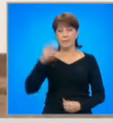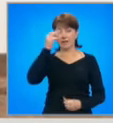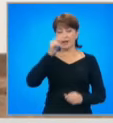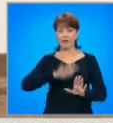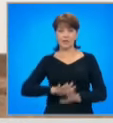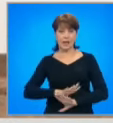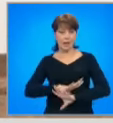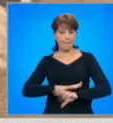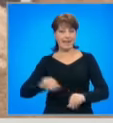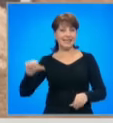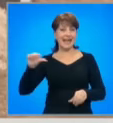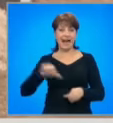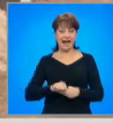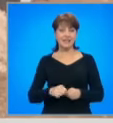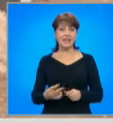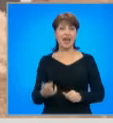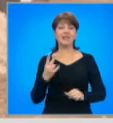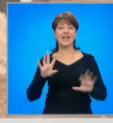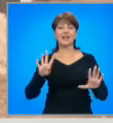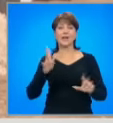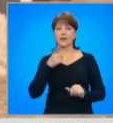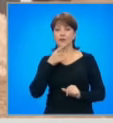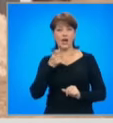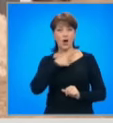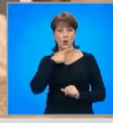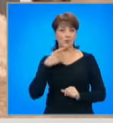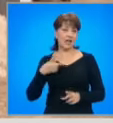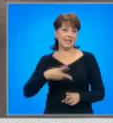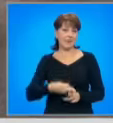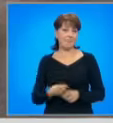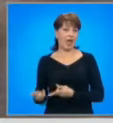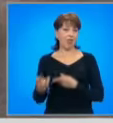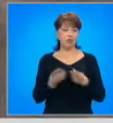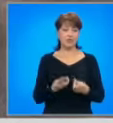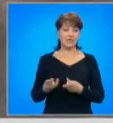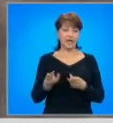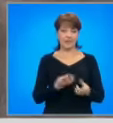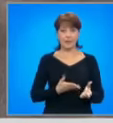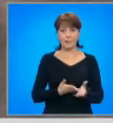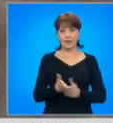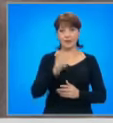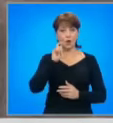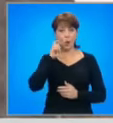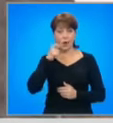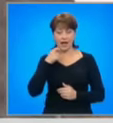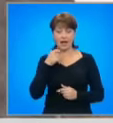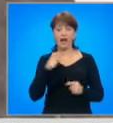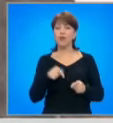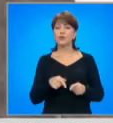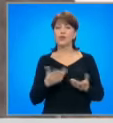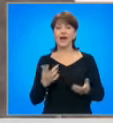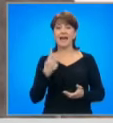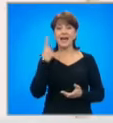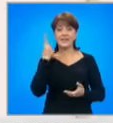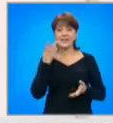България остана без газ в началото на 2009 година, след като Русия спря доставките на синьо гориво през Украина. Тогава това беше единственият